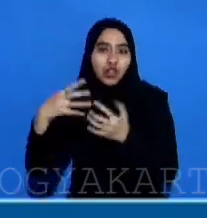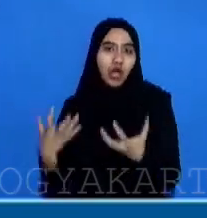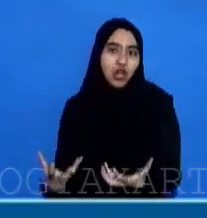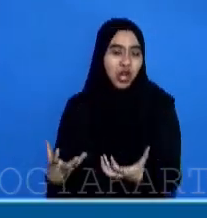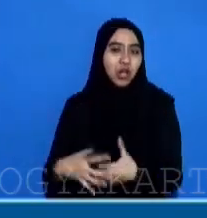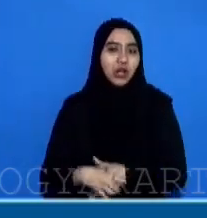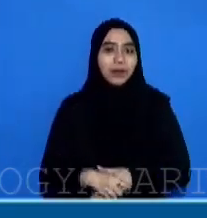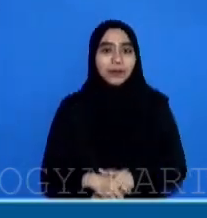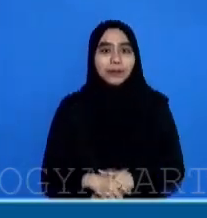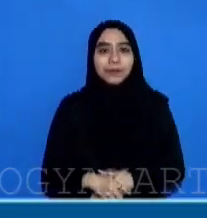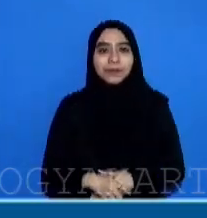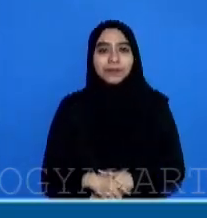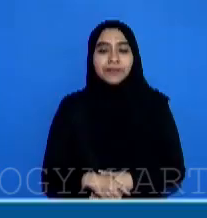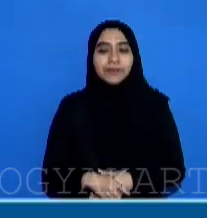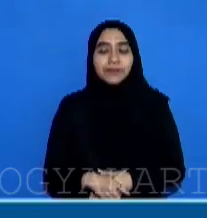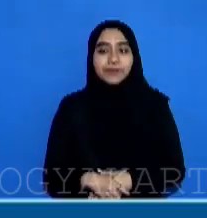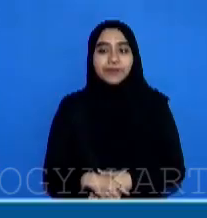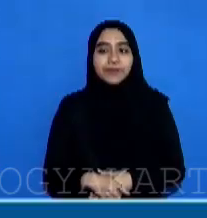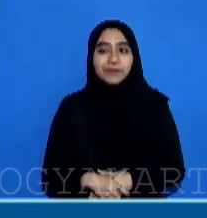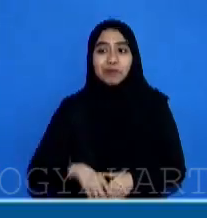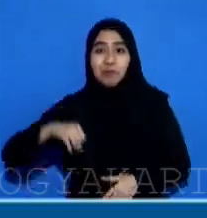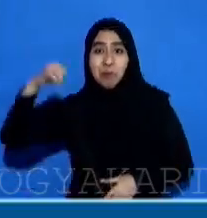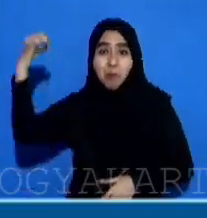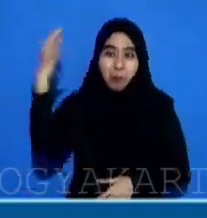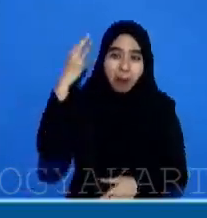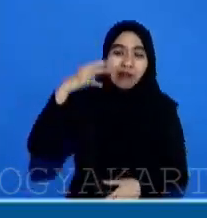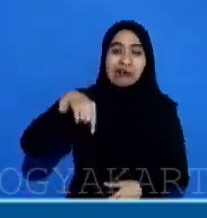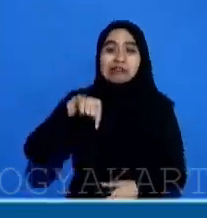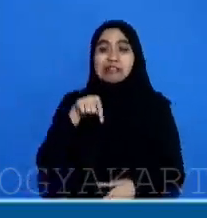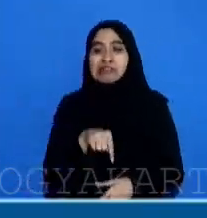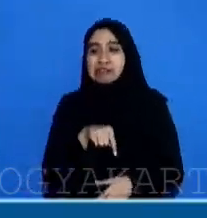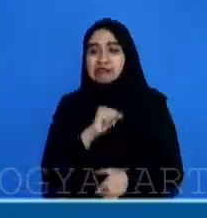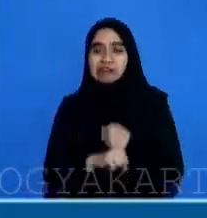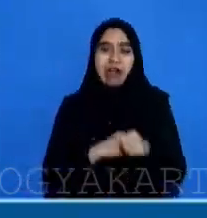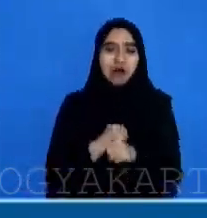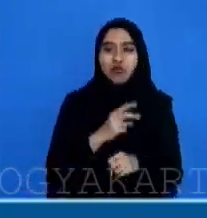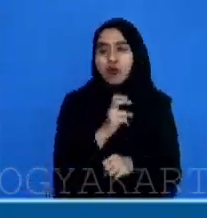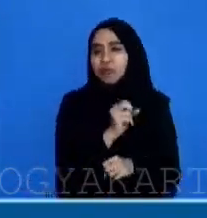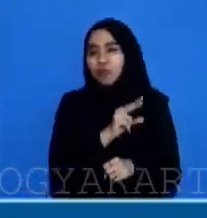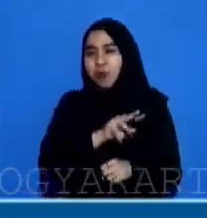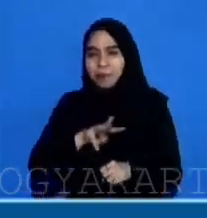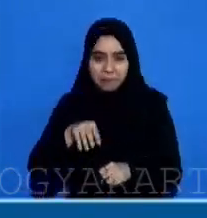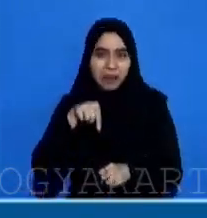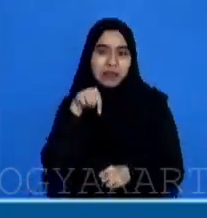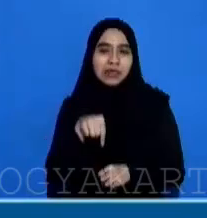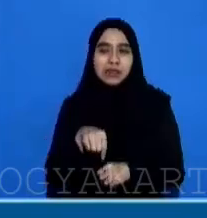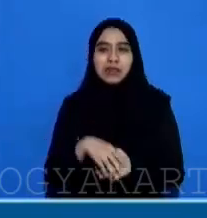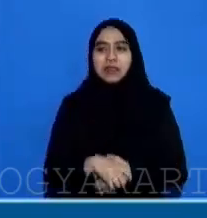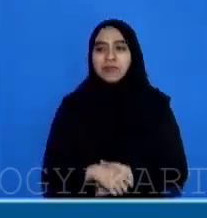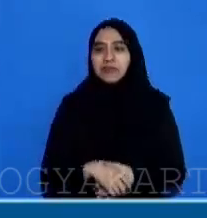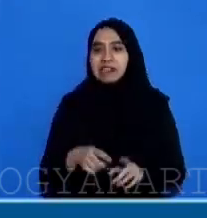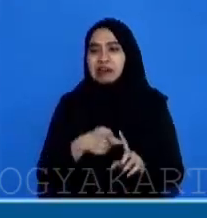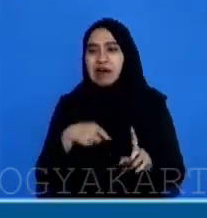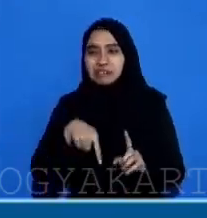hei un dugi menawi mstig tasih dumados ing Tun samangke produksi kopi saking laladan